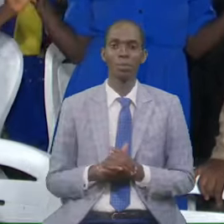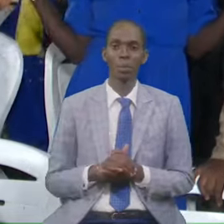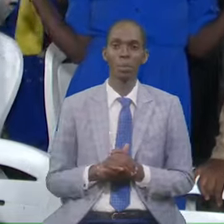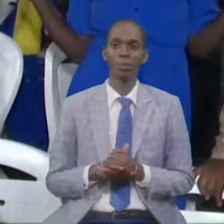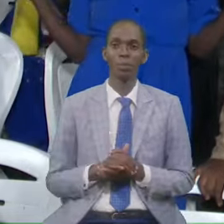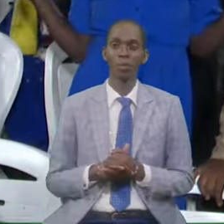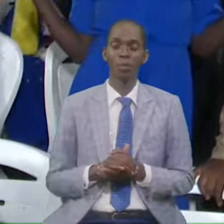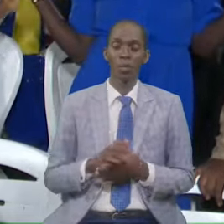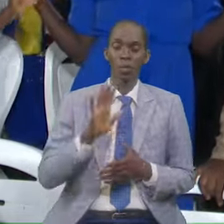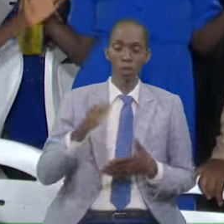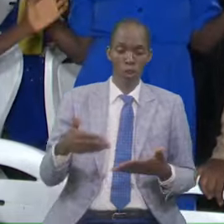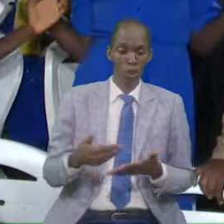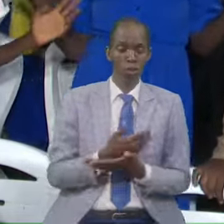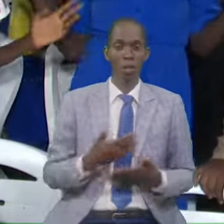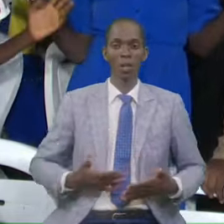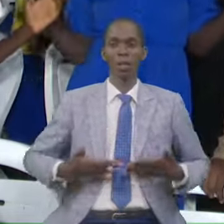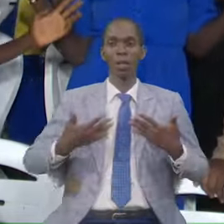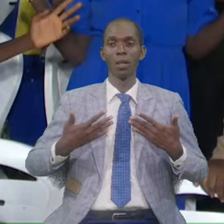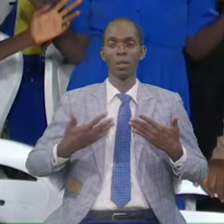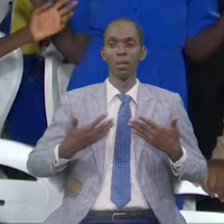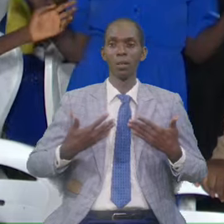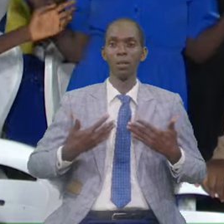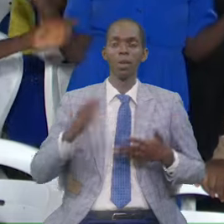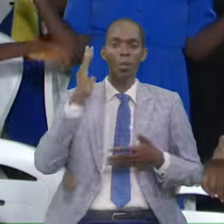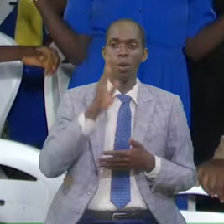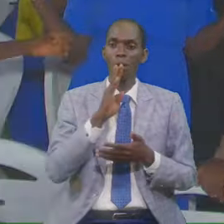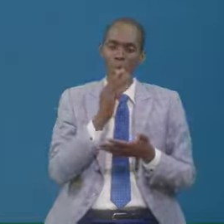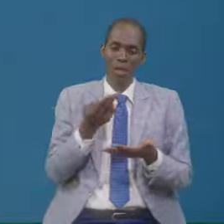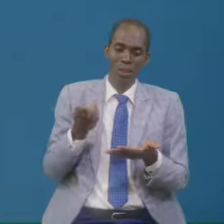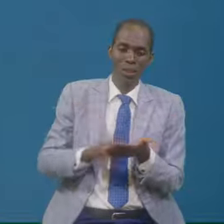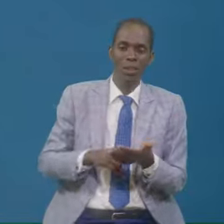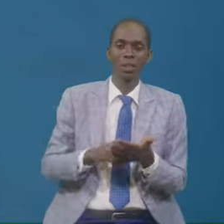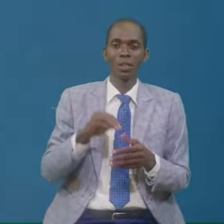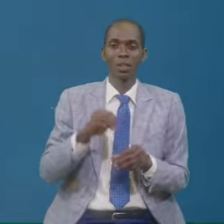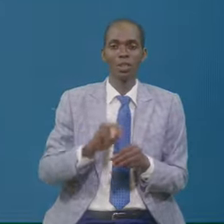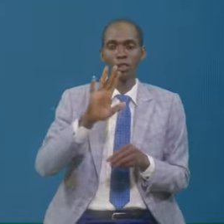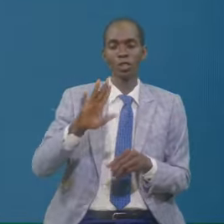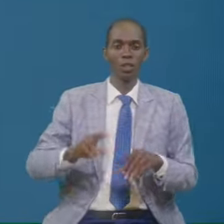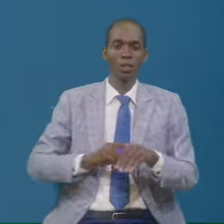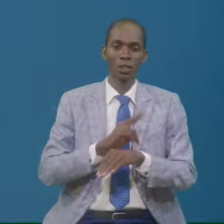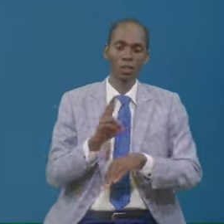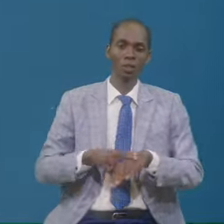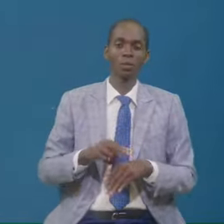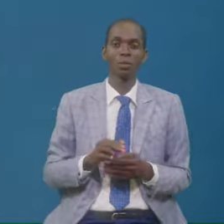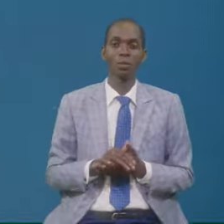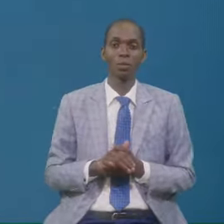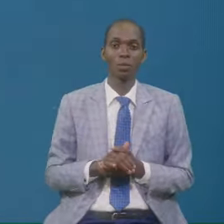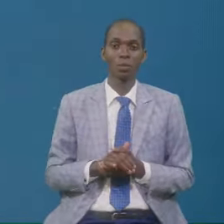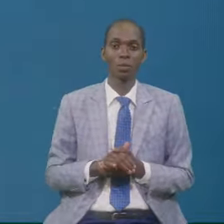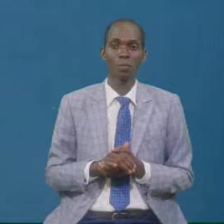life, నూతన జీవితం, will be registered in your nature. మీ యొక్క స్వభావములో నమోదు చేయబడుతుంది. Thank